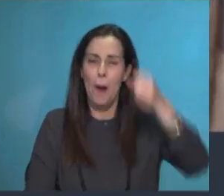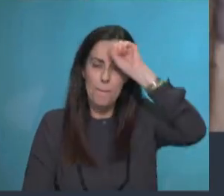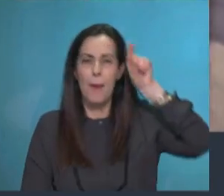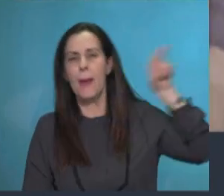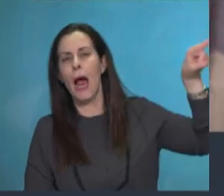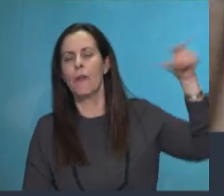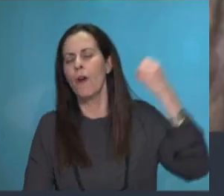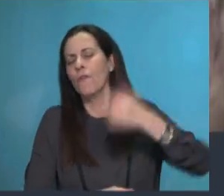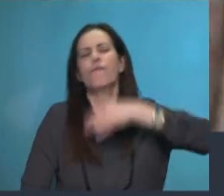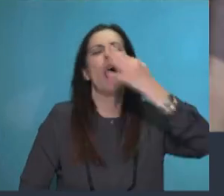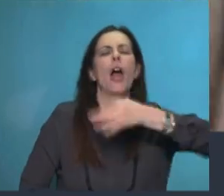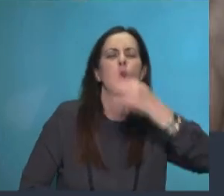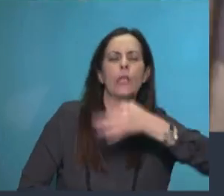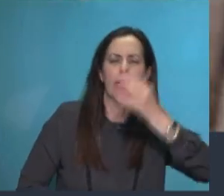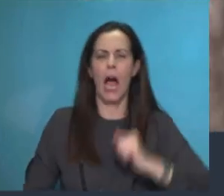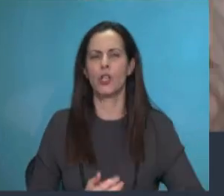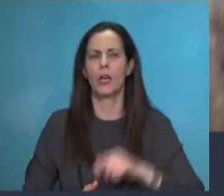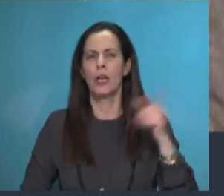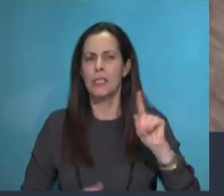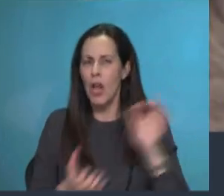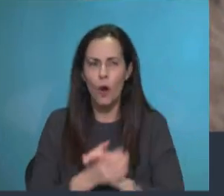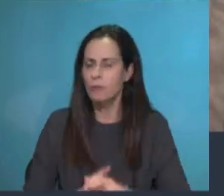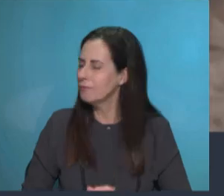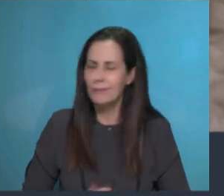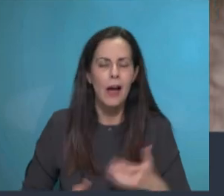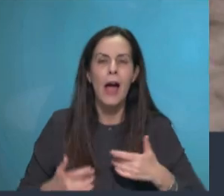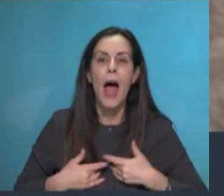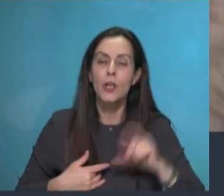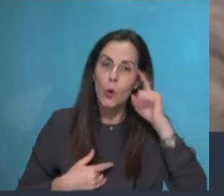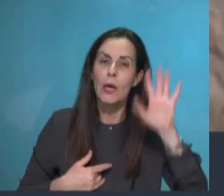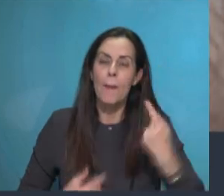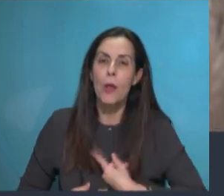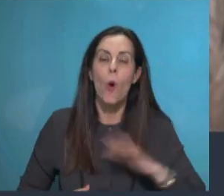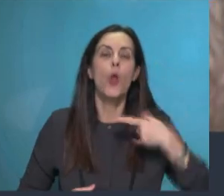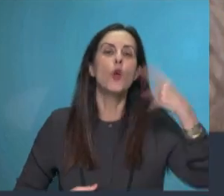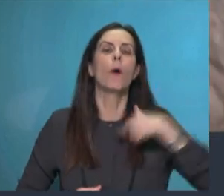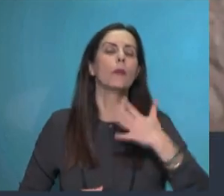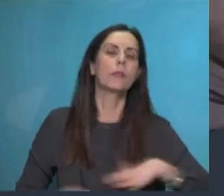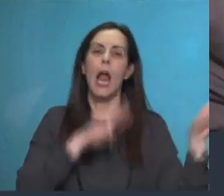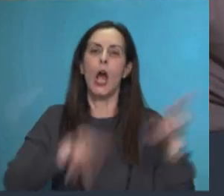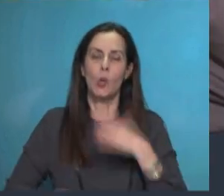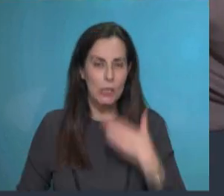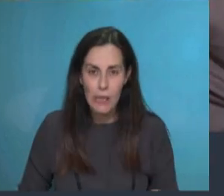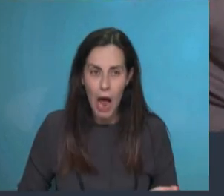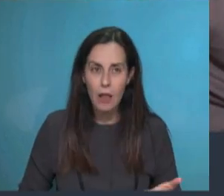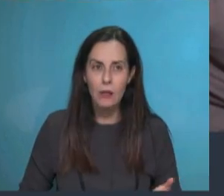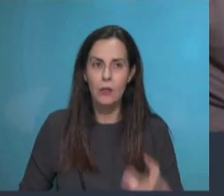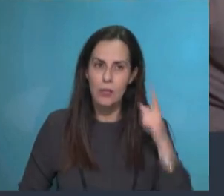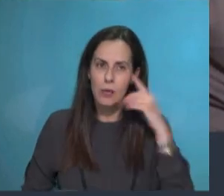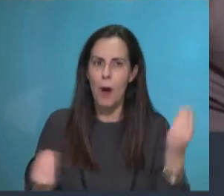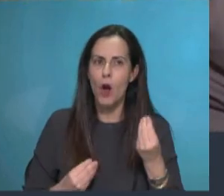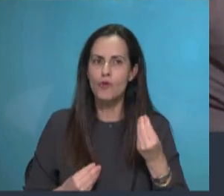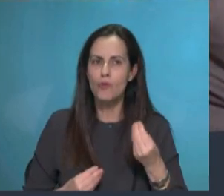עכשיו ונותן דרשה, על זה לא חברים, אני לא, אני דואג גם לי, כי אולי יום אחד אני אחזור לארץ. אני חושב שזה משהו